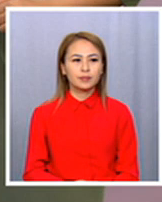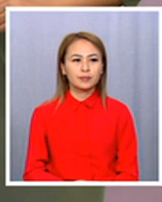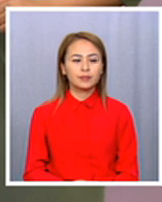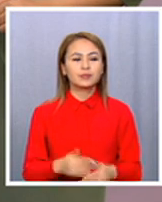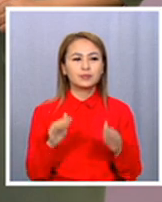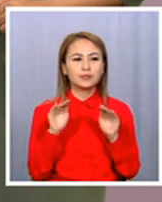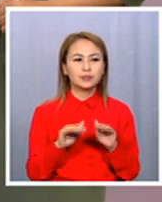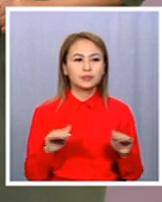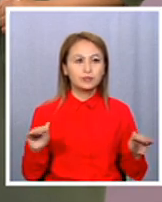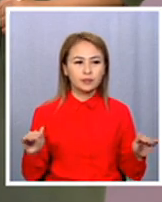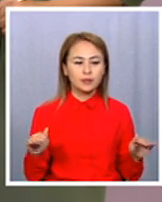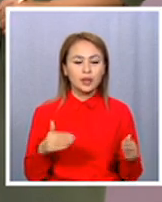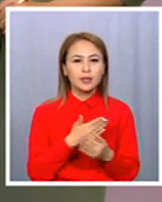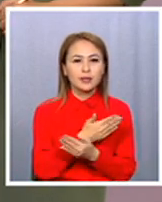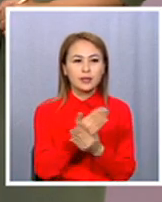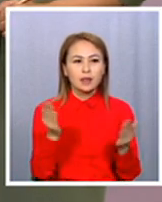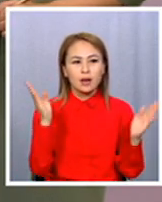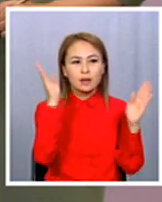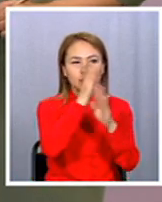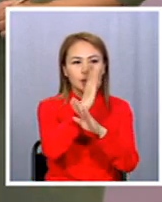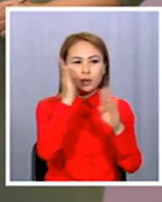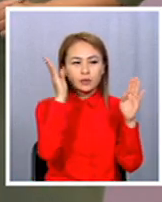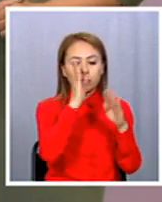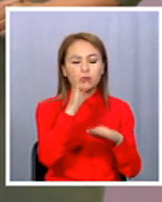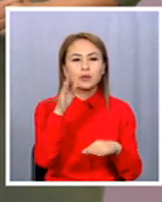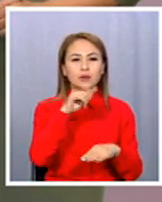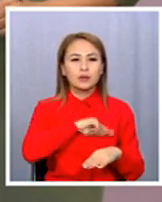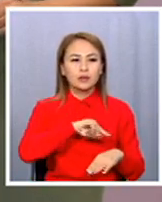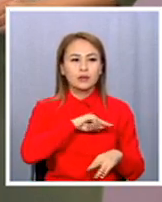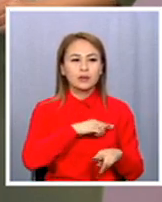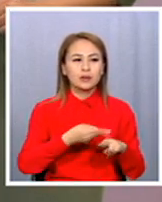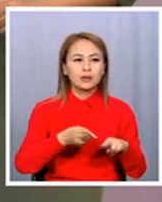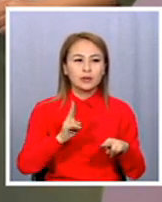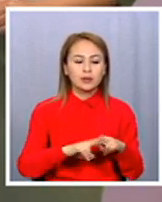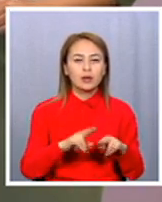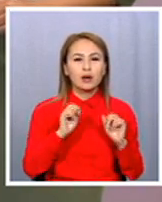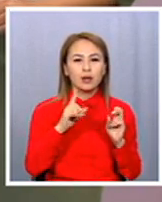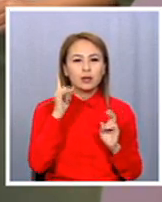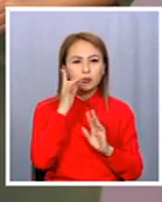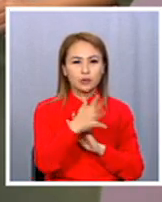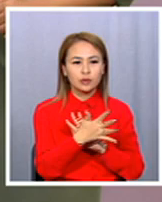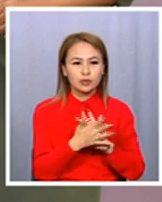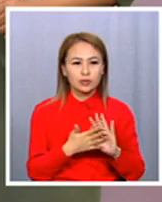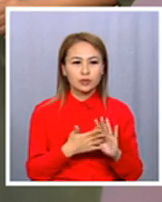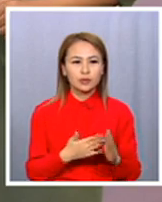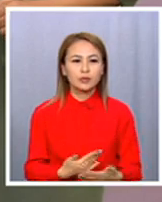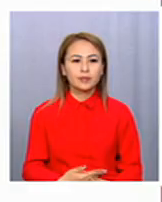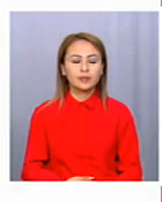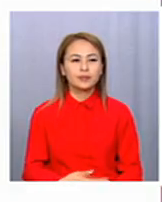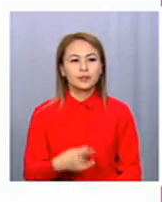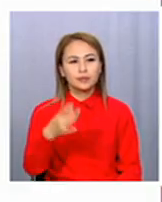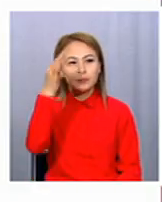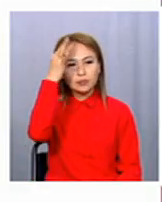Балалар, сендер табиғаттың тосын сыйы дегенді қалай түсінесіңдер? Естеріңе түсіріп, мына